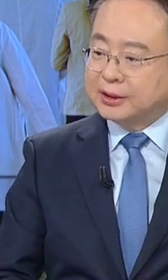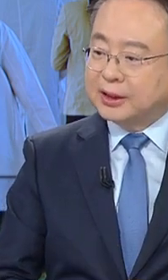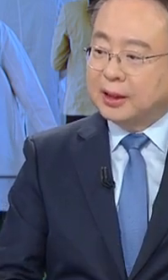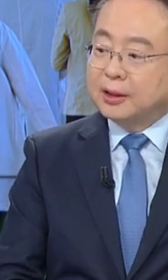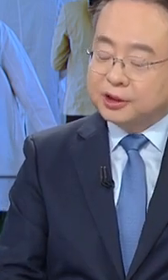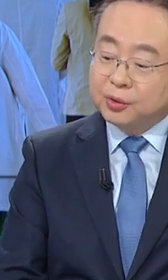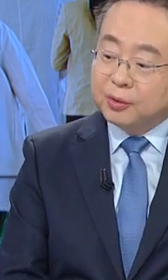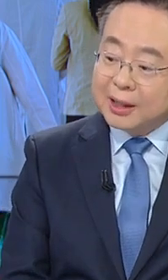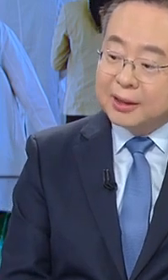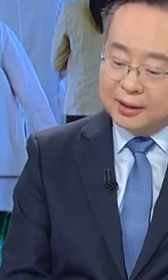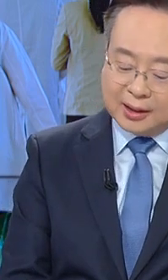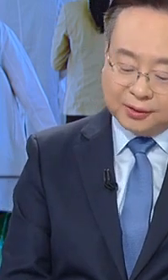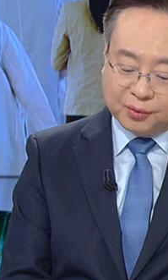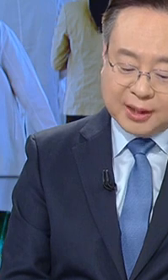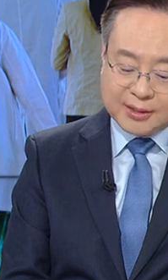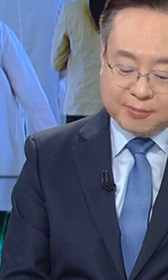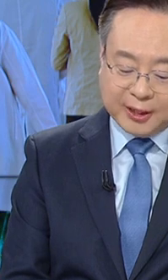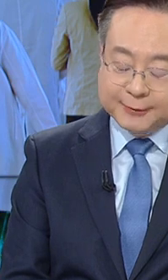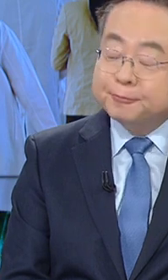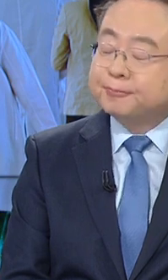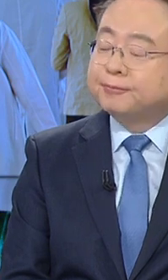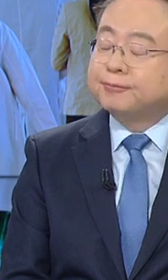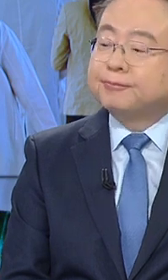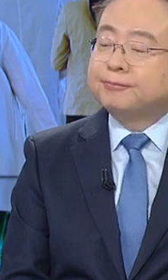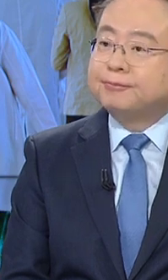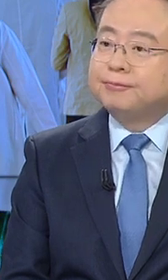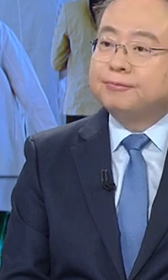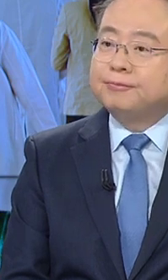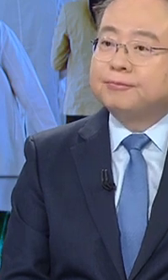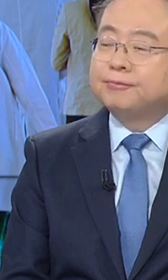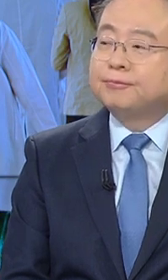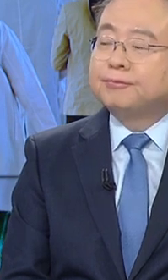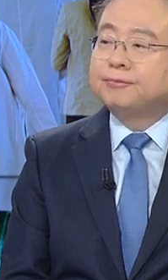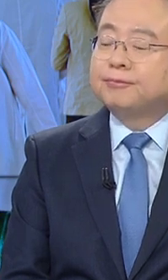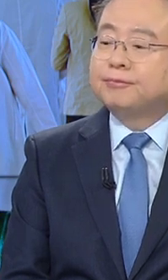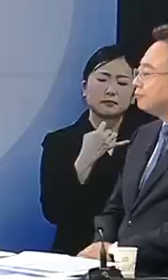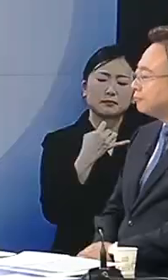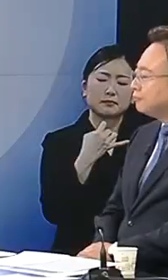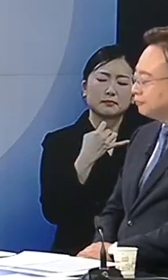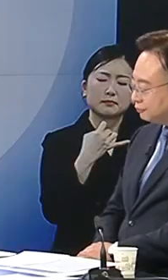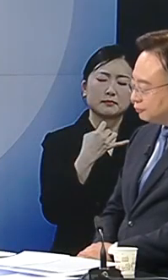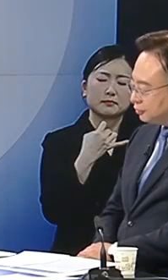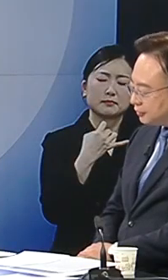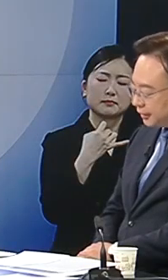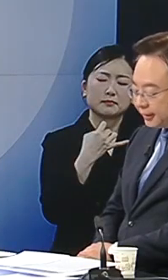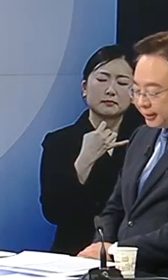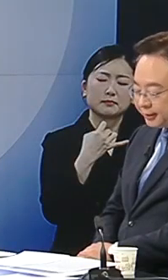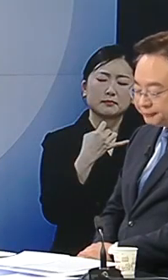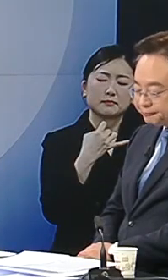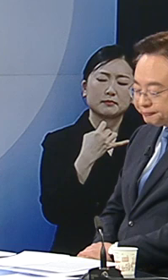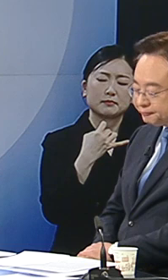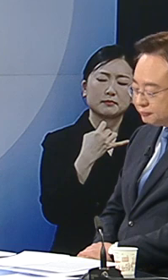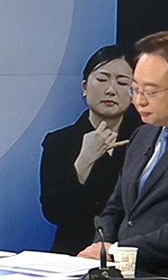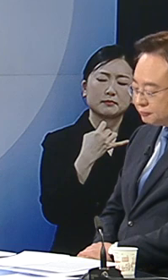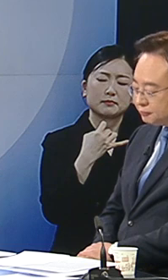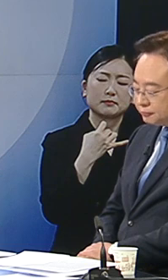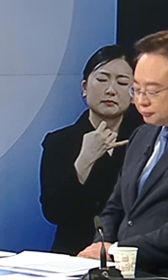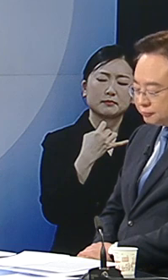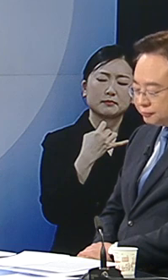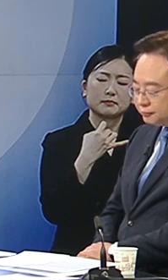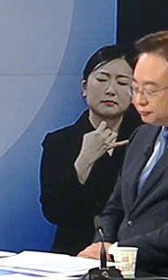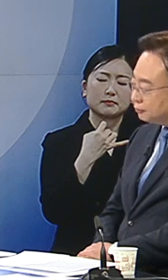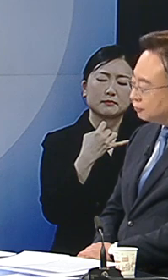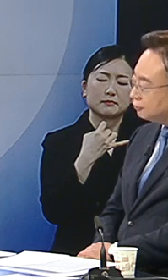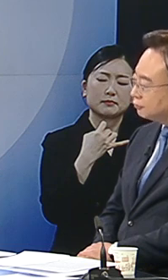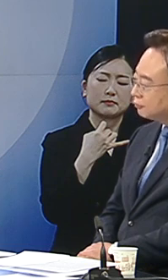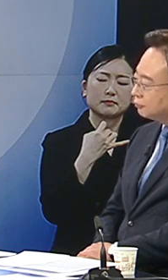단계적으로 차차 지원을 확대해 나가도록 하겠습니다. 네, 장관님, 저희가 이 문제를 굉장히 심층적으로 최근 다루고 있는데 결국 전문가들 얘기를